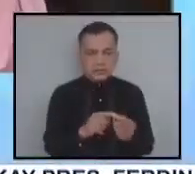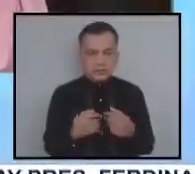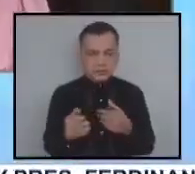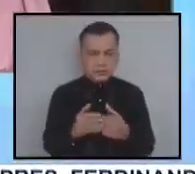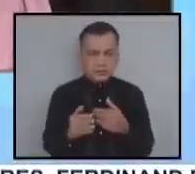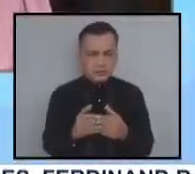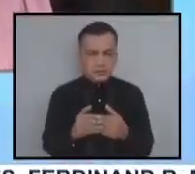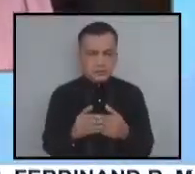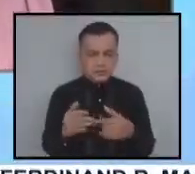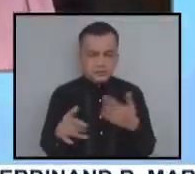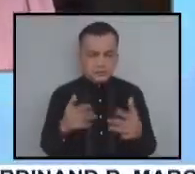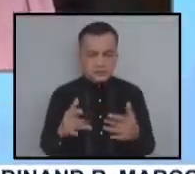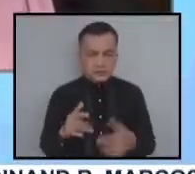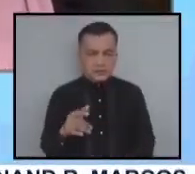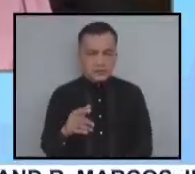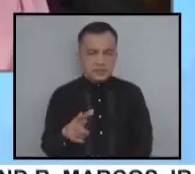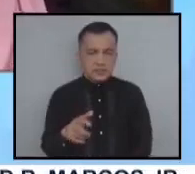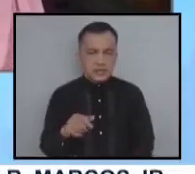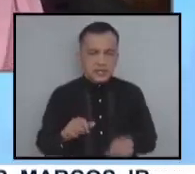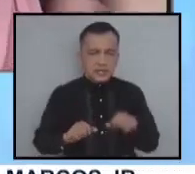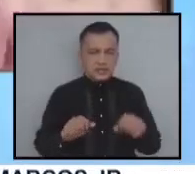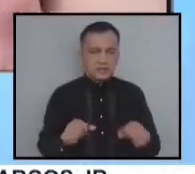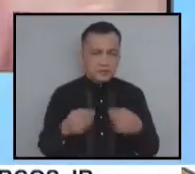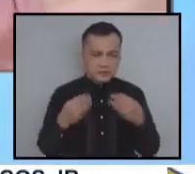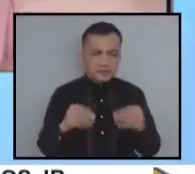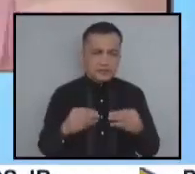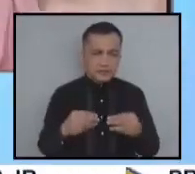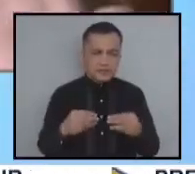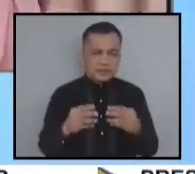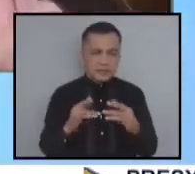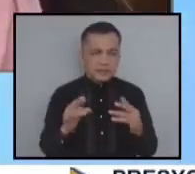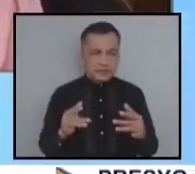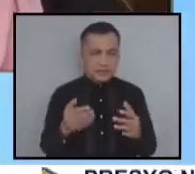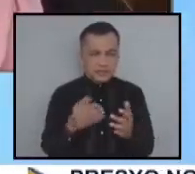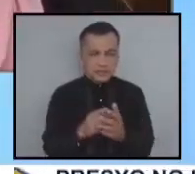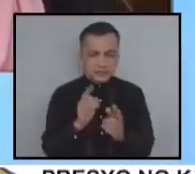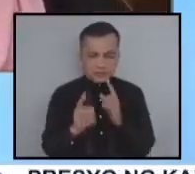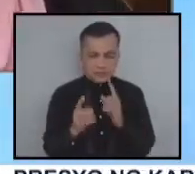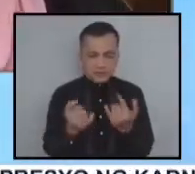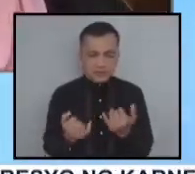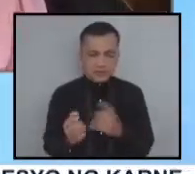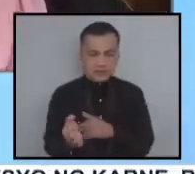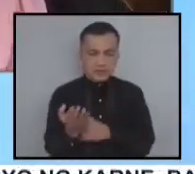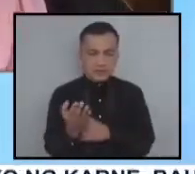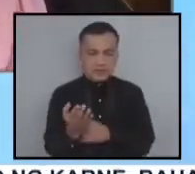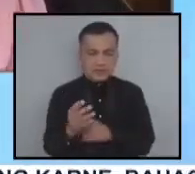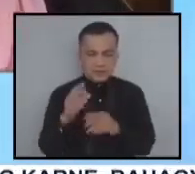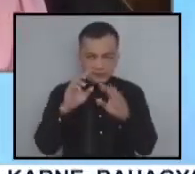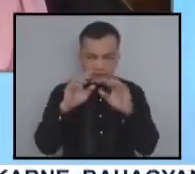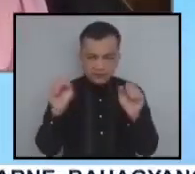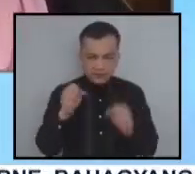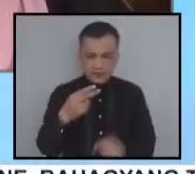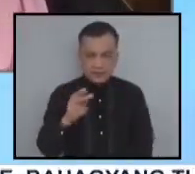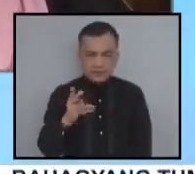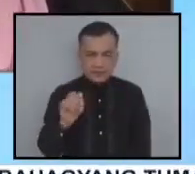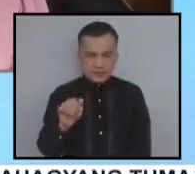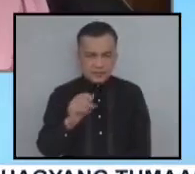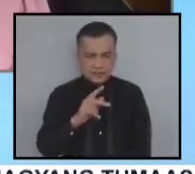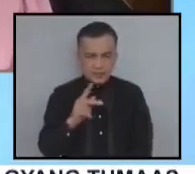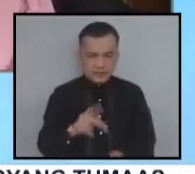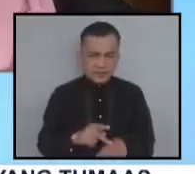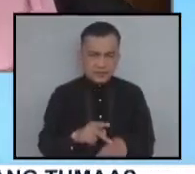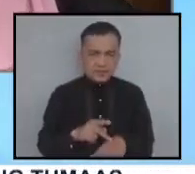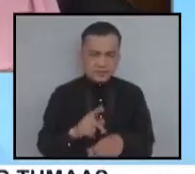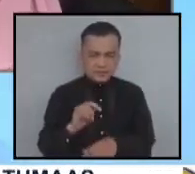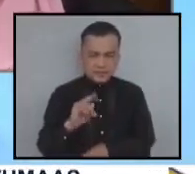exciting na 13th Likhang Hobby Market Fair. Muli na, kausap po natin ngayong umaga ang presidente ng Hobby, the Philippine Textile Council, na si